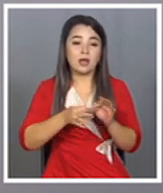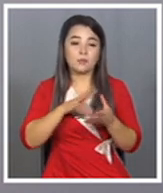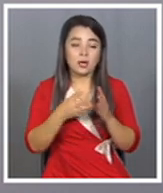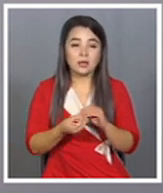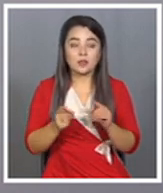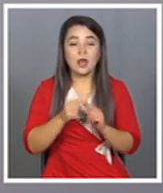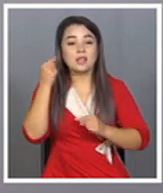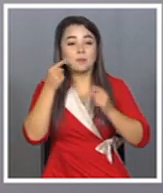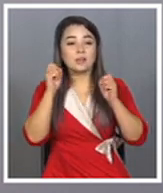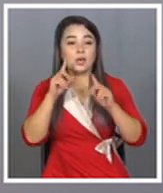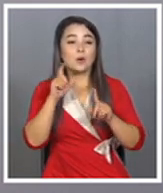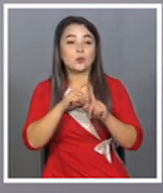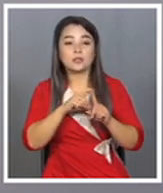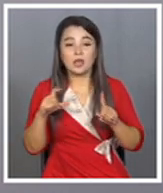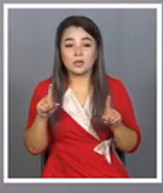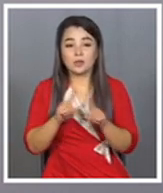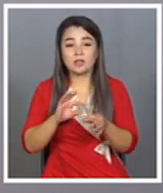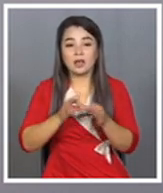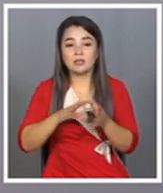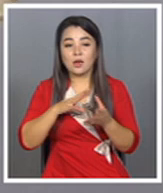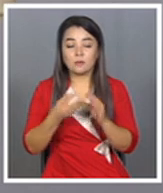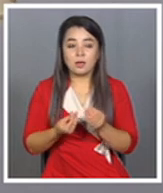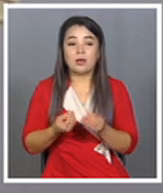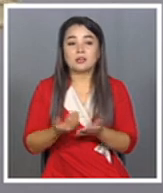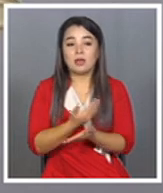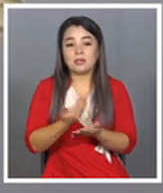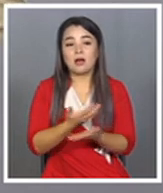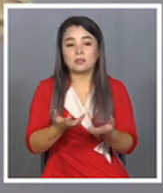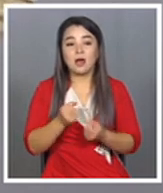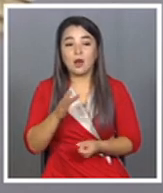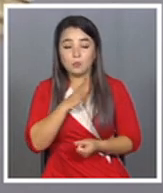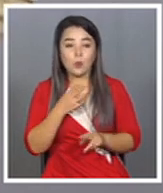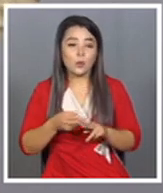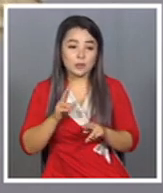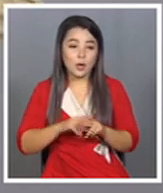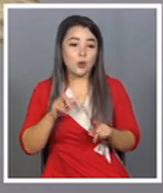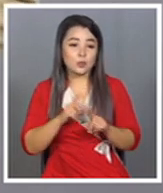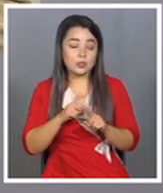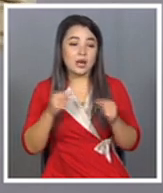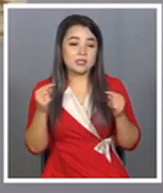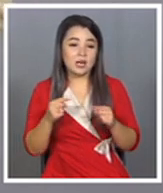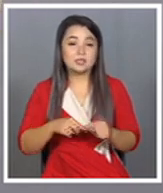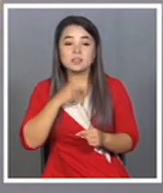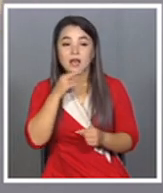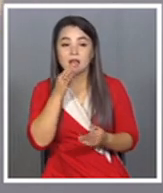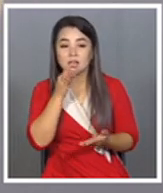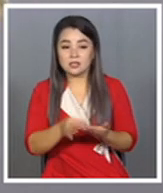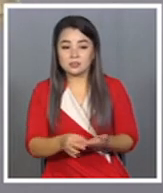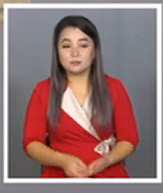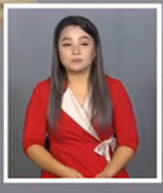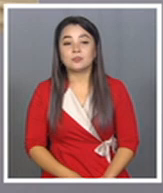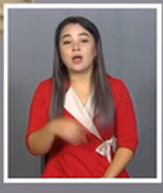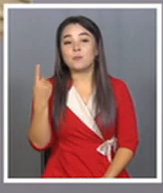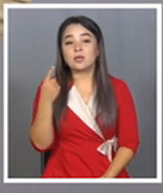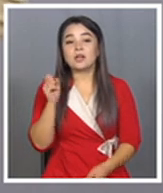экспрессивті эмоционалды сөздер туралы мәлімет алғанбыз. Олай болса, бұл сөздерді сәйкестендіріп көрейік.